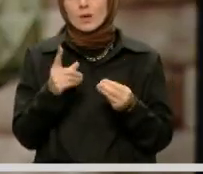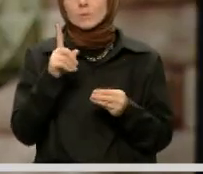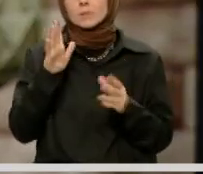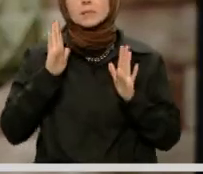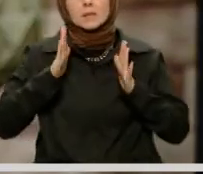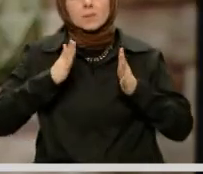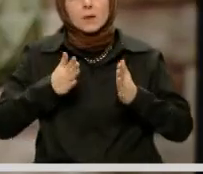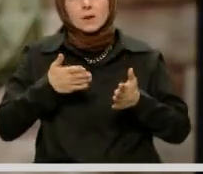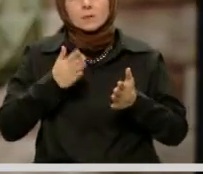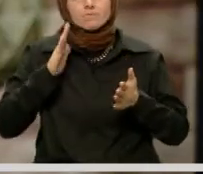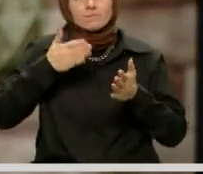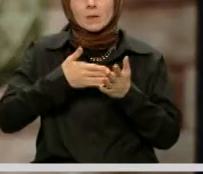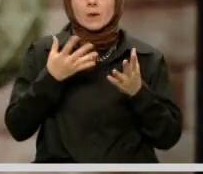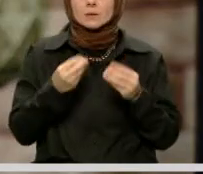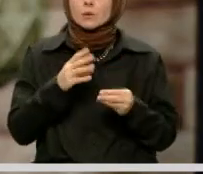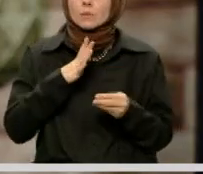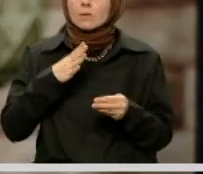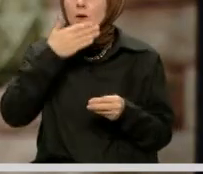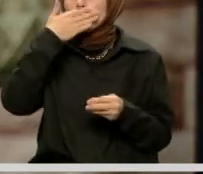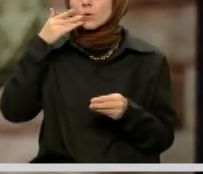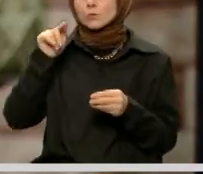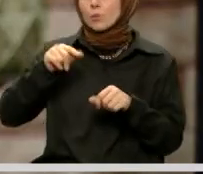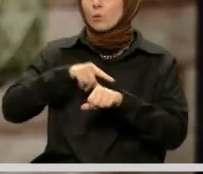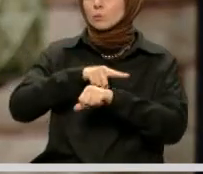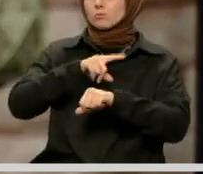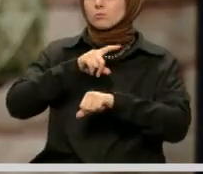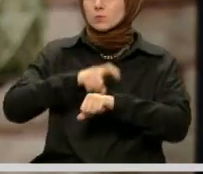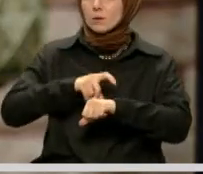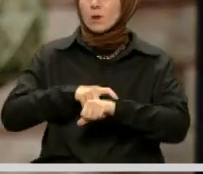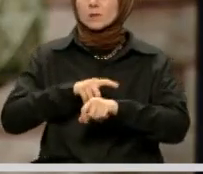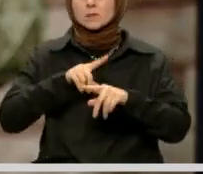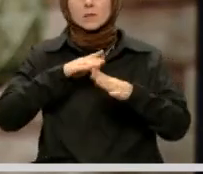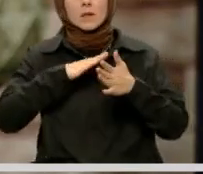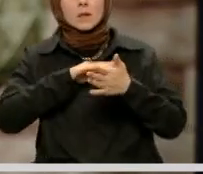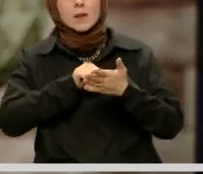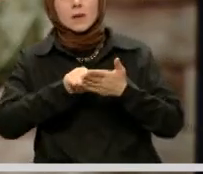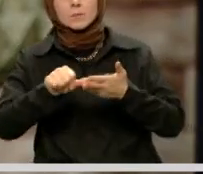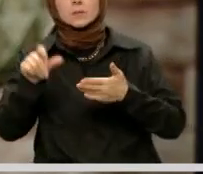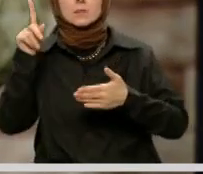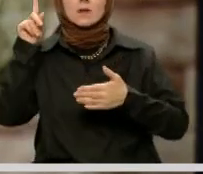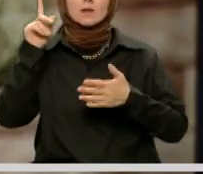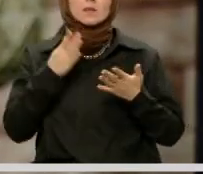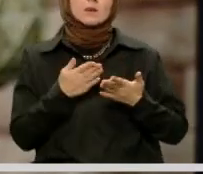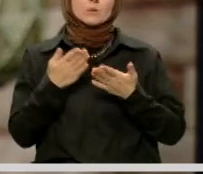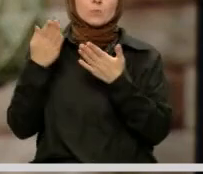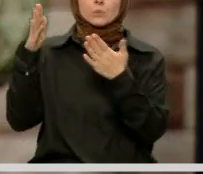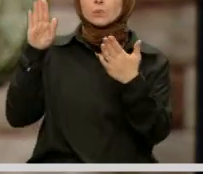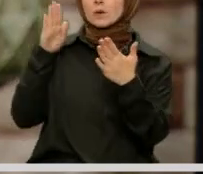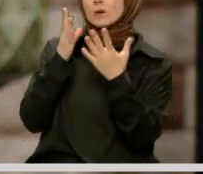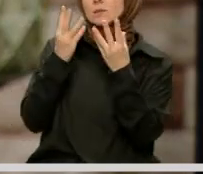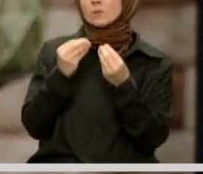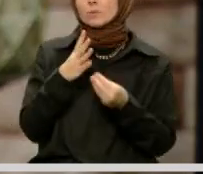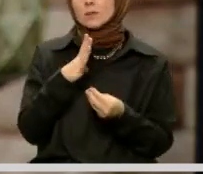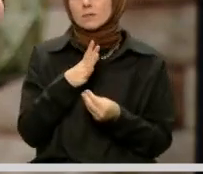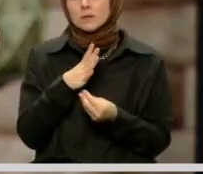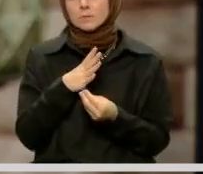o zaman diliminin tamamında biz Rabbimizin huzurundayız. Hı. Yani hocam açım, aç dolanıyorum, bir şey